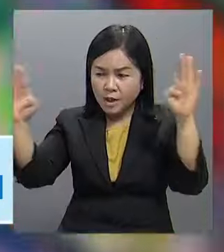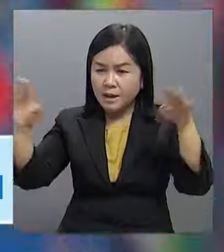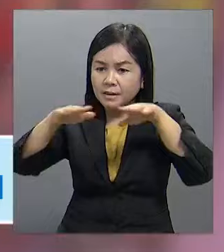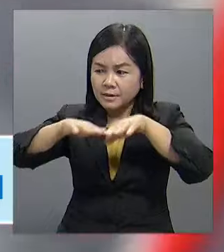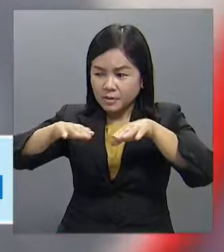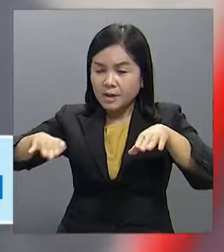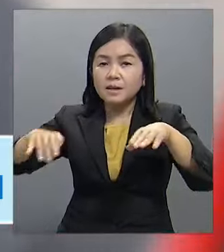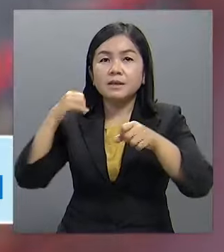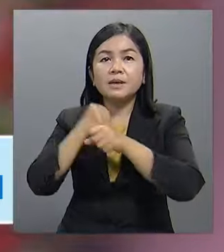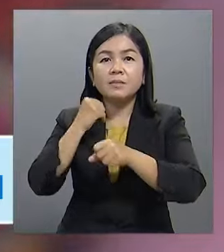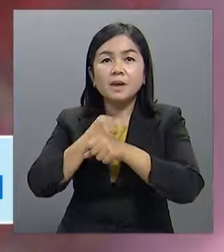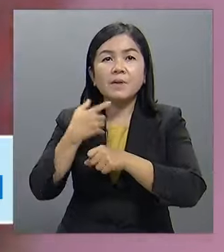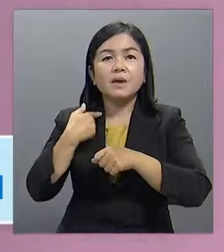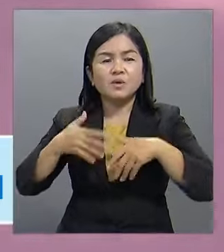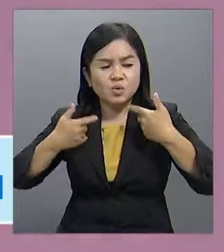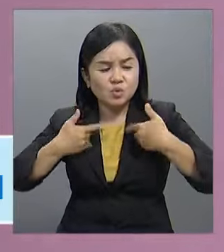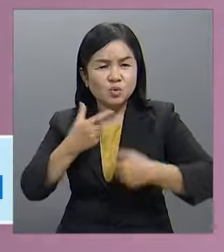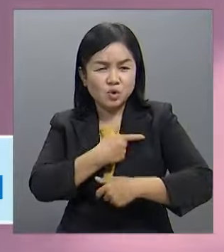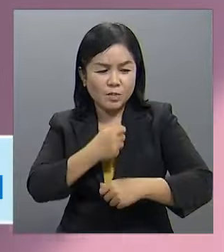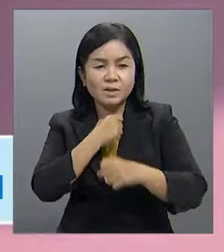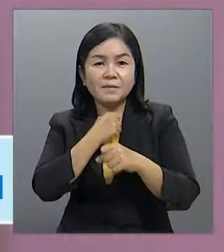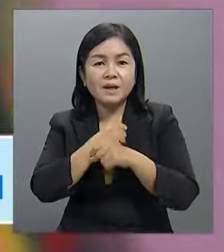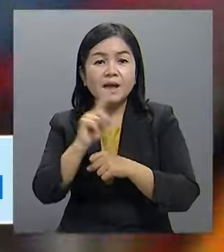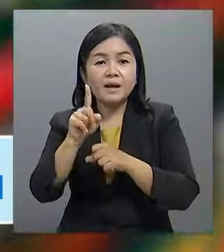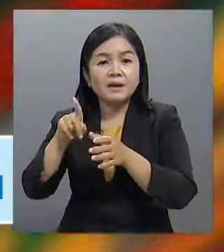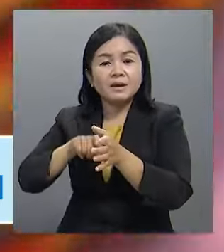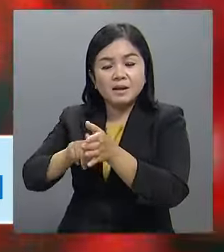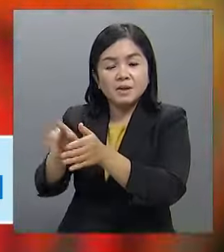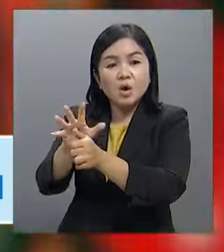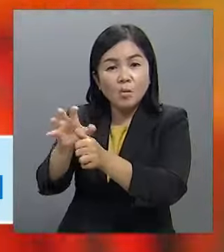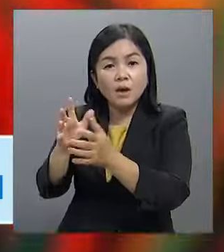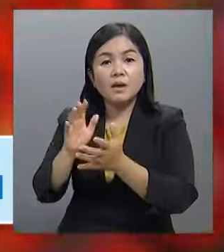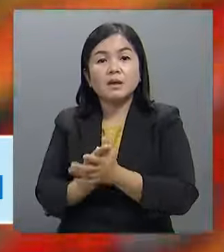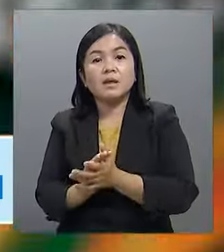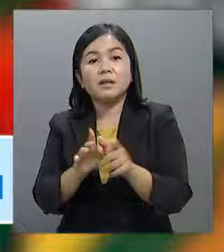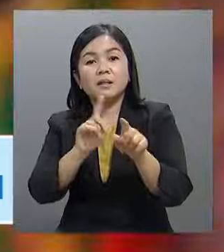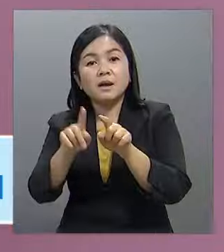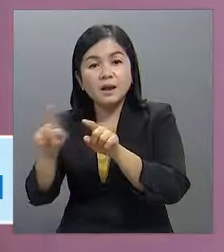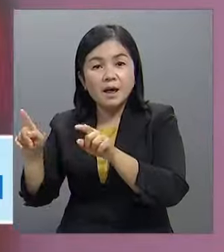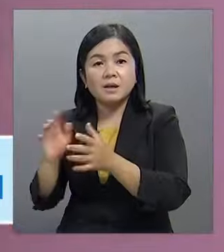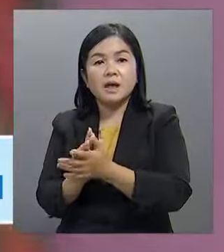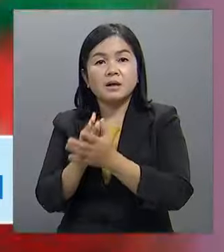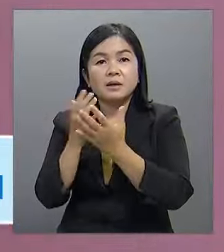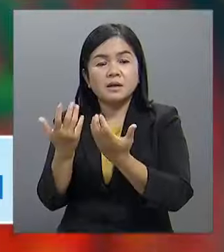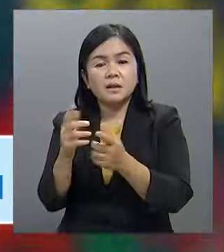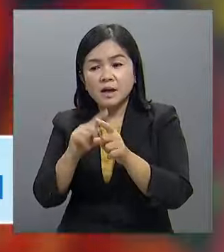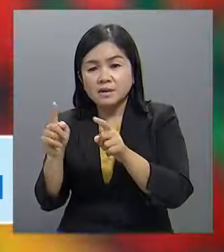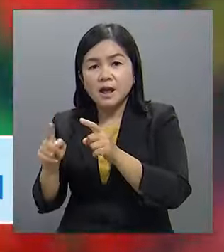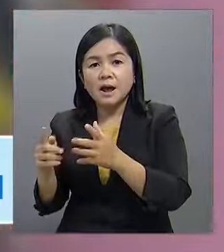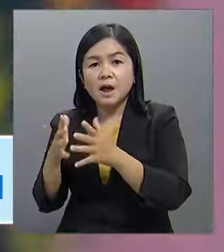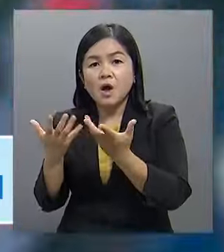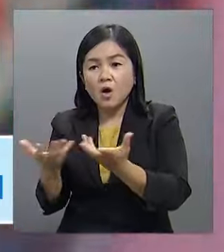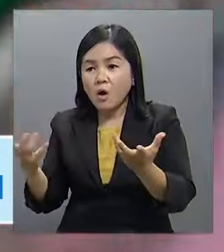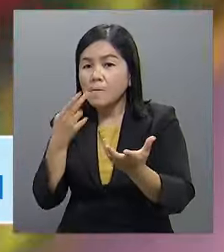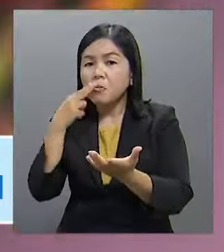นเทคนิคที่สนุกและก็ชอบทำในช่วงโควิดครับทางบ้านนั้นสั่งของออนไลน์มาเยอะไงทีนี้มันก็มีพวกกล่องพัสดุที่แบบเอฟ